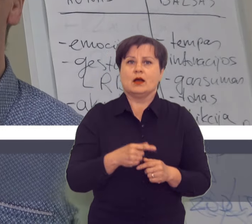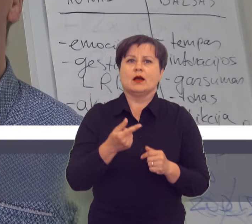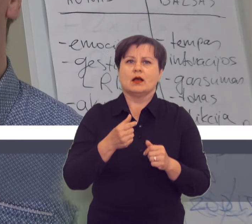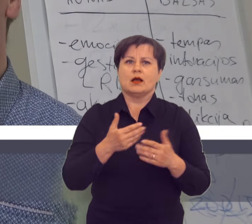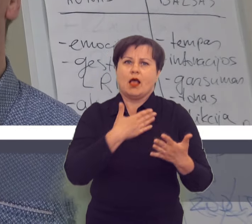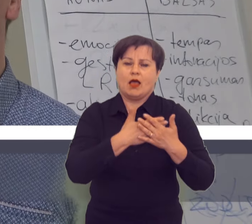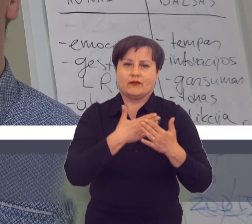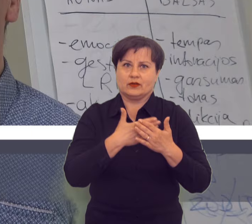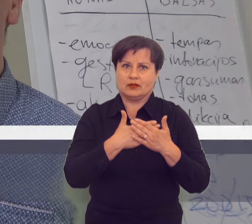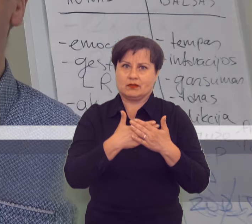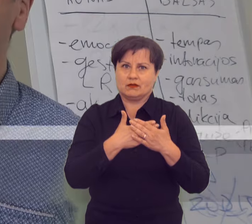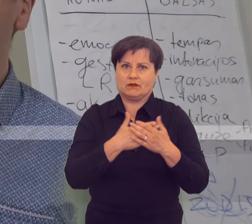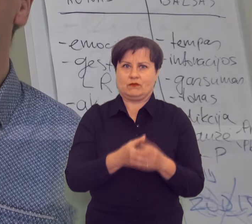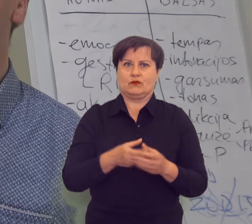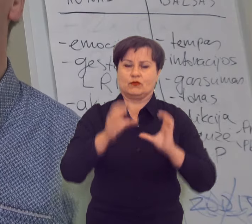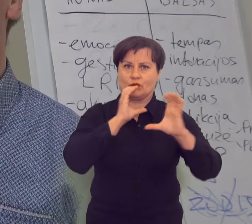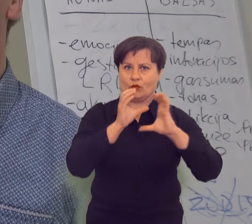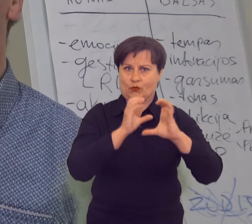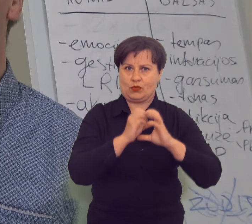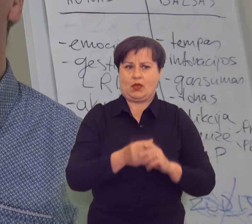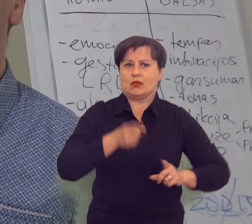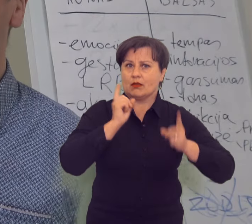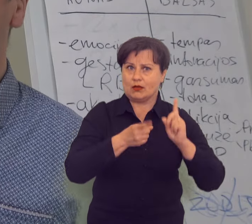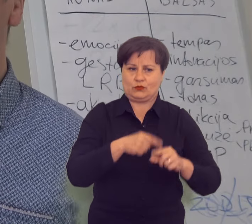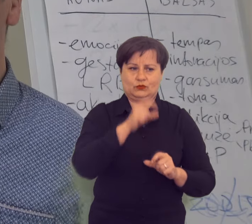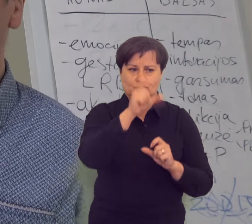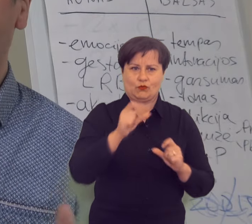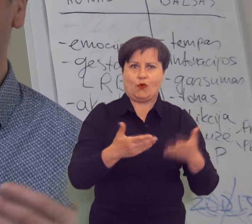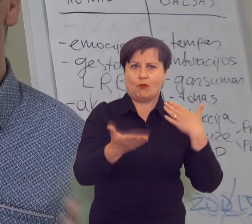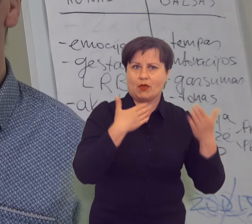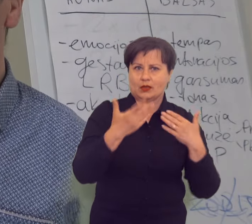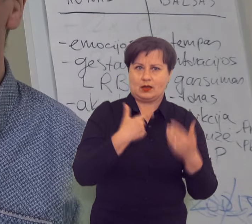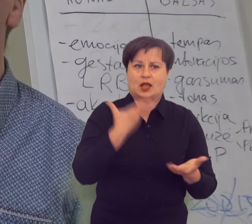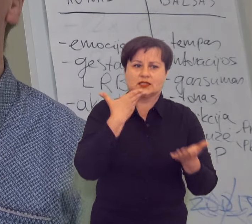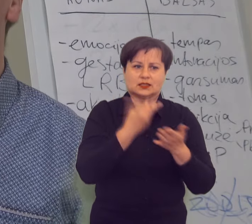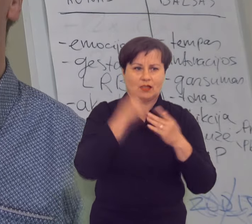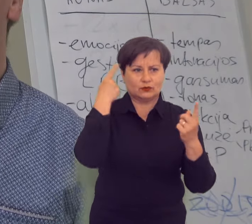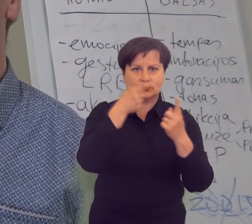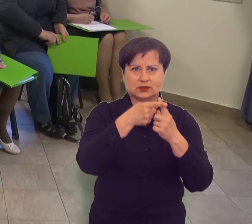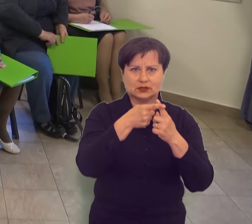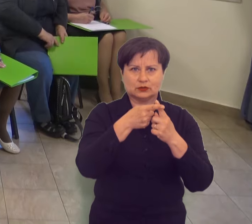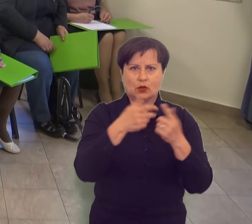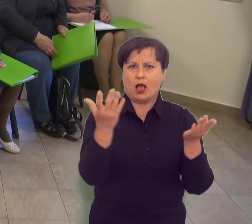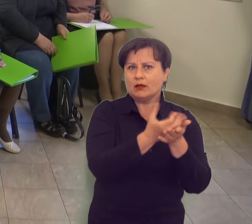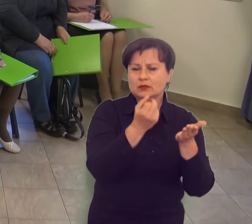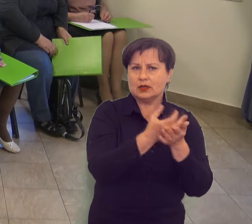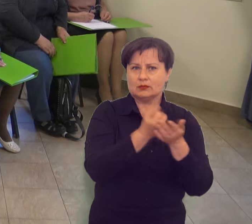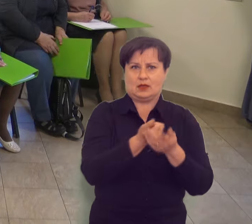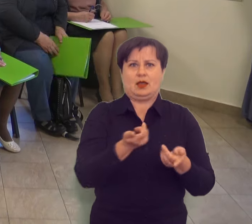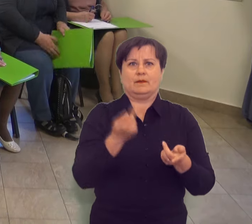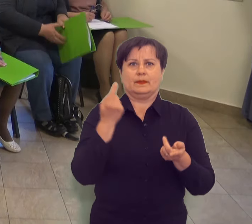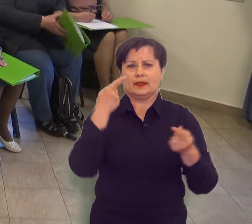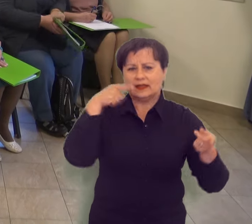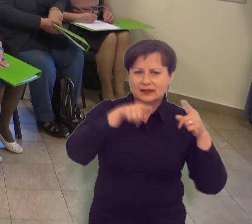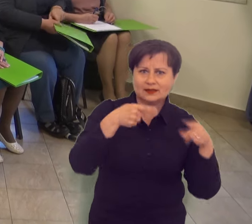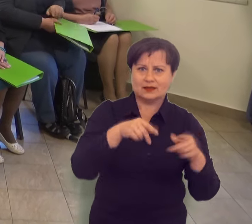komunikavimas. Natūralu, kad žmonės bendrauja, žmonės siekia savo tikslų tarp kitų žmonių, žmonės įtikinėja vieni kitus ir viskas